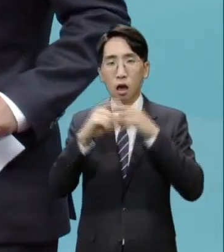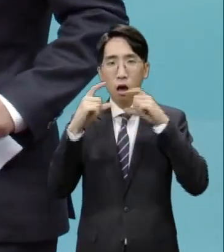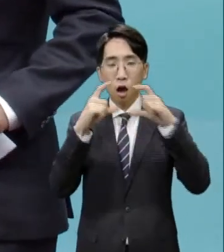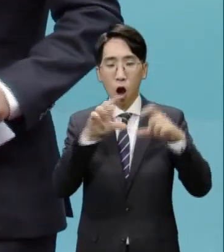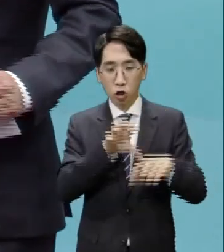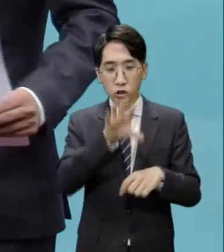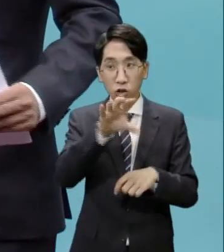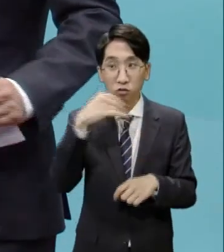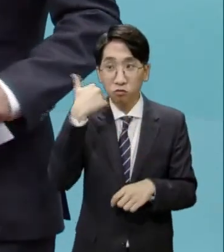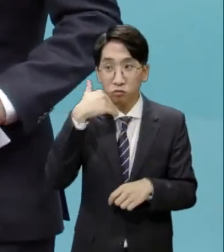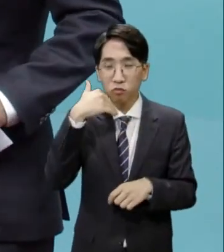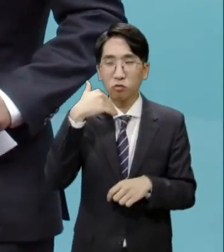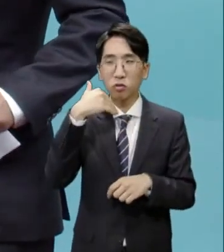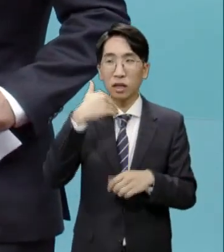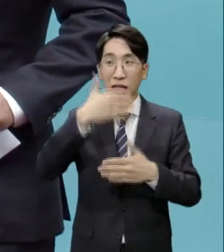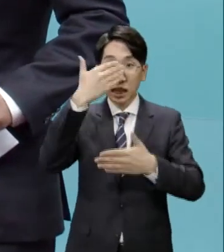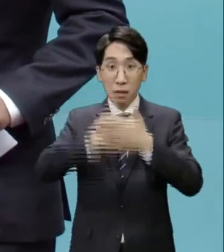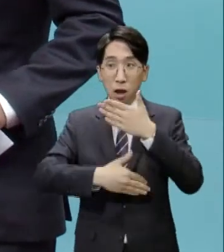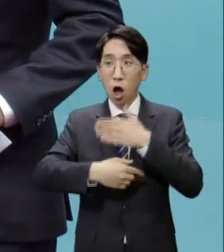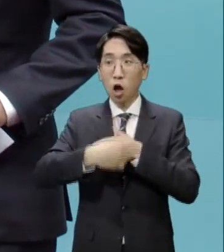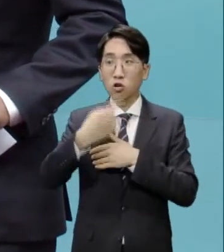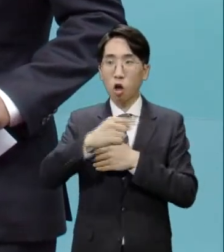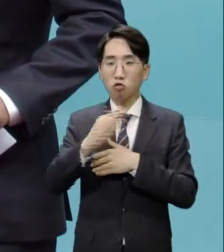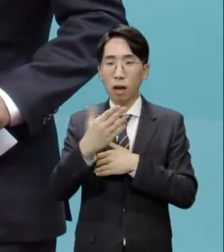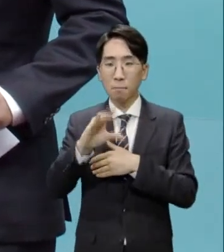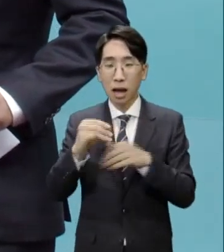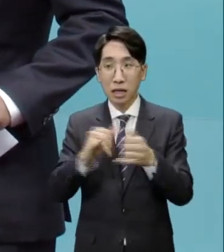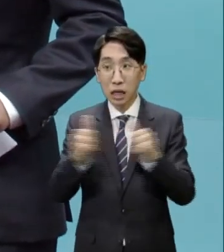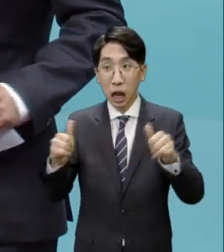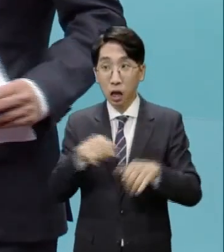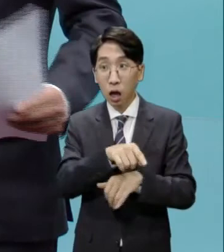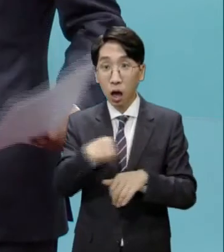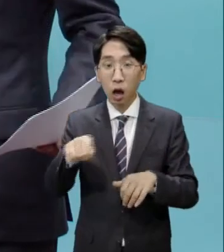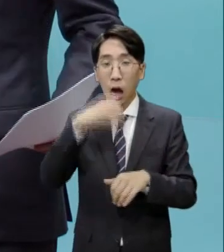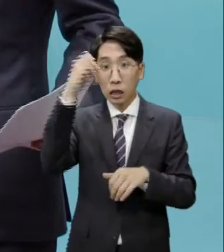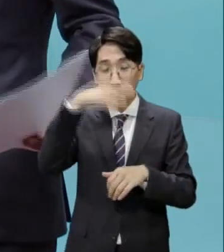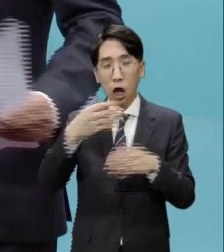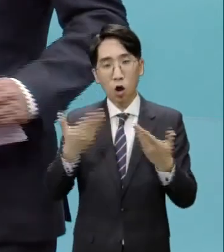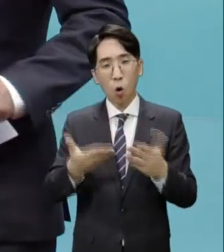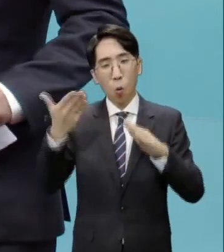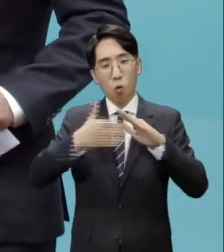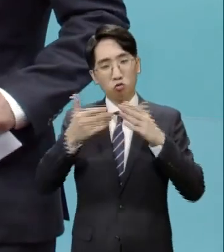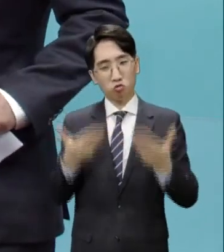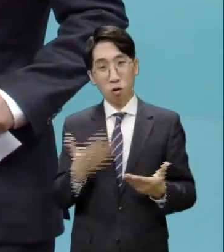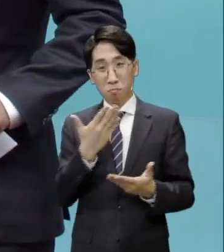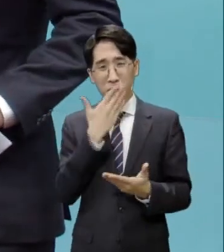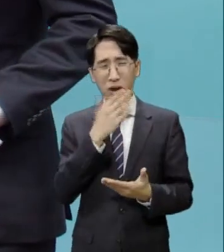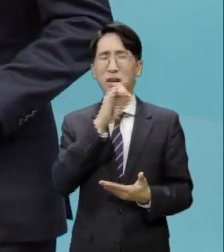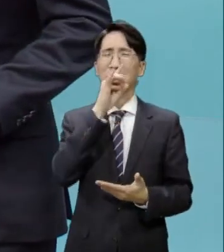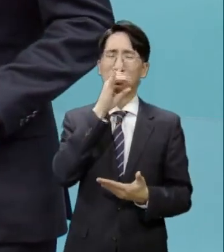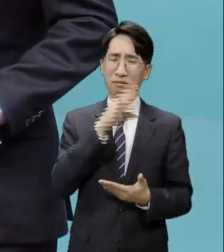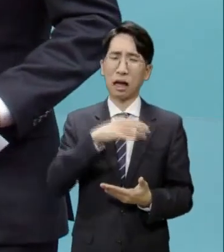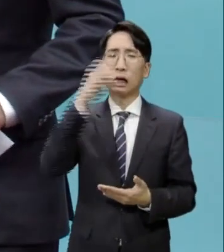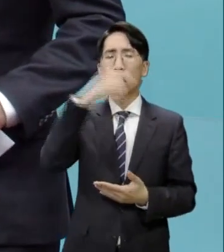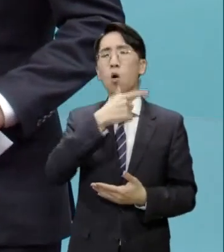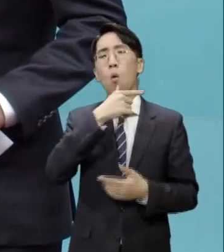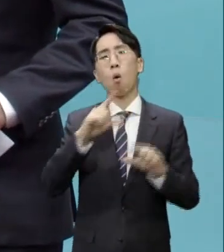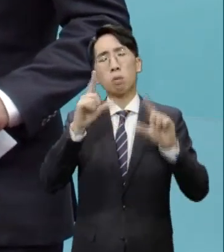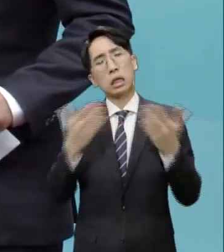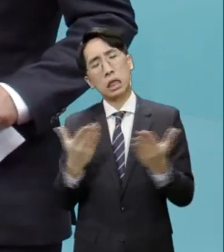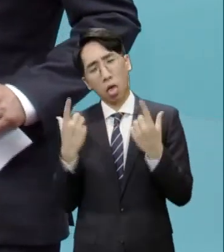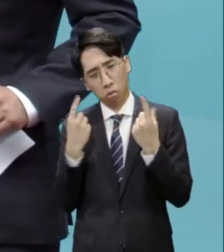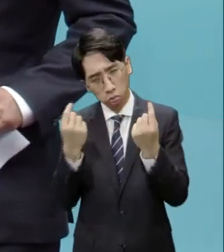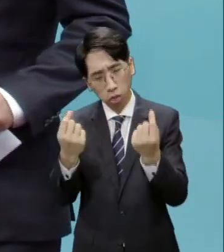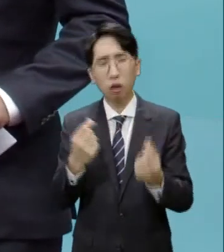이라면서 나머지 1900만 명에 근로자들과 그 가족들에게는 이번 임시공휴일 2 또 다른 월요일에 지나지 않는다 라고